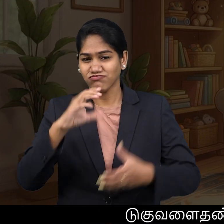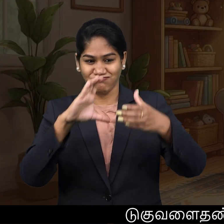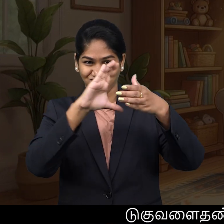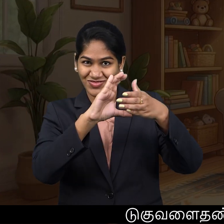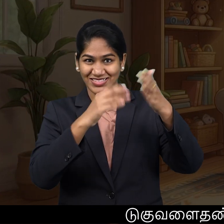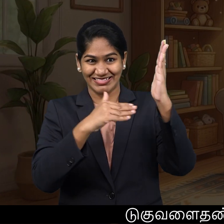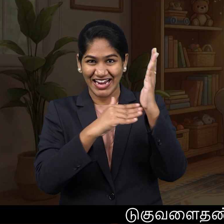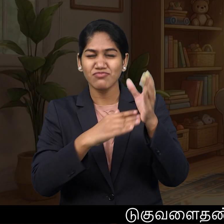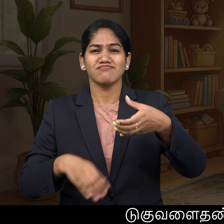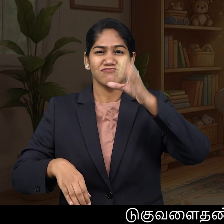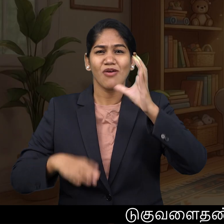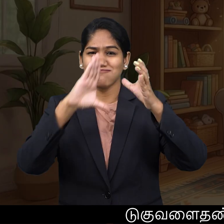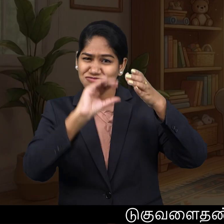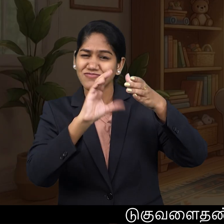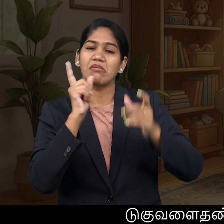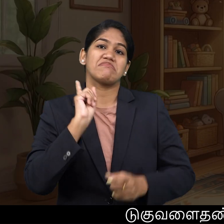குவளை தண்ணீர் குடிக்க வேண்டும்.